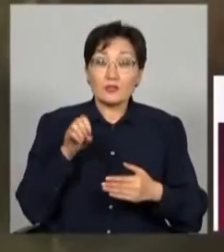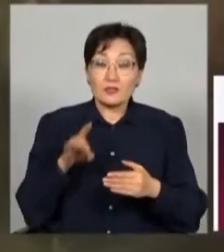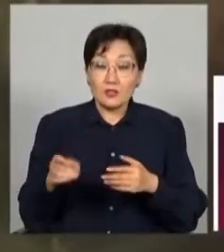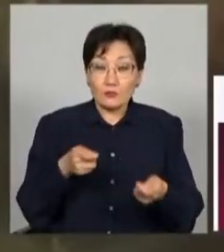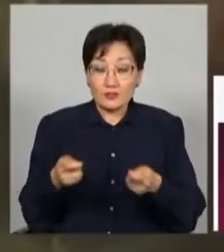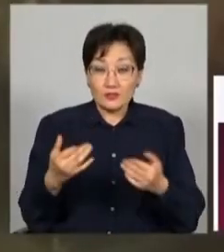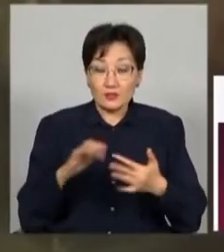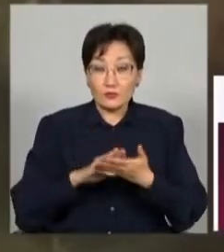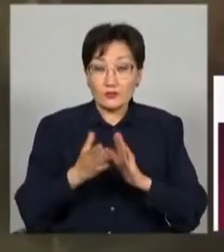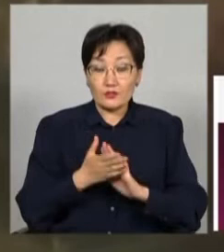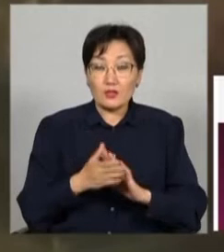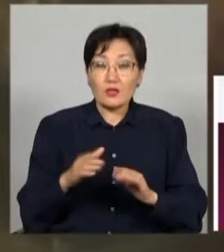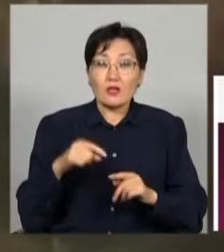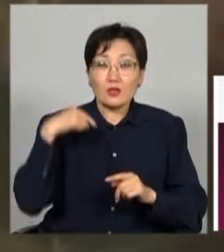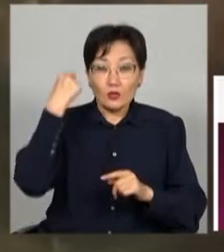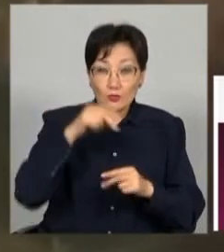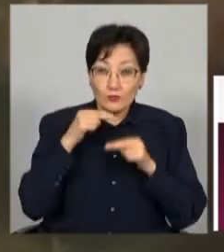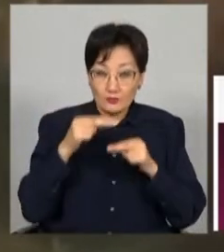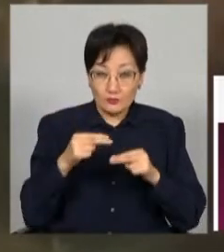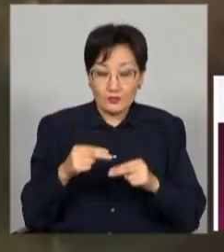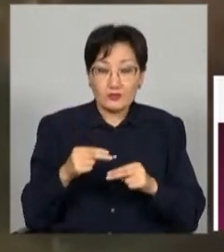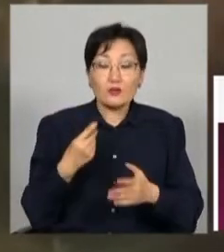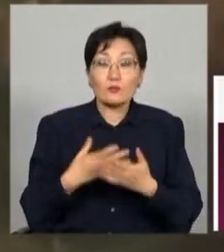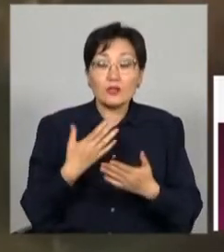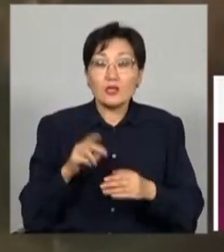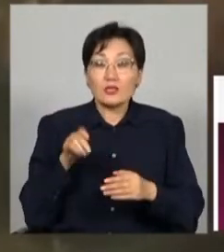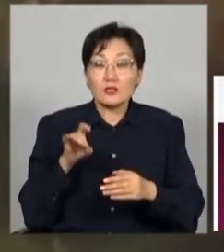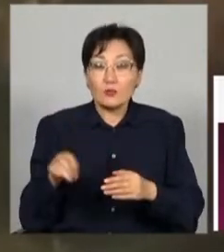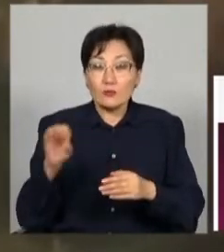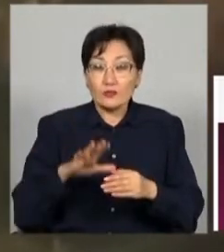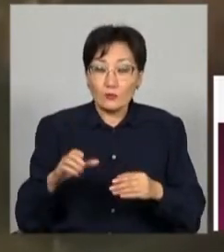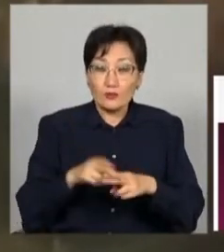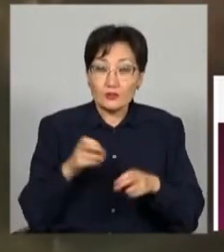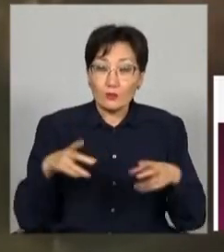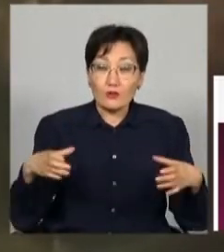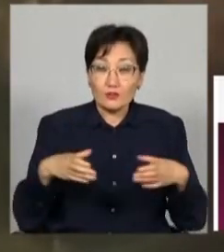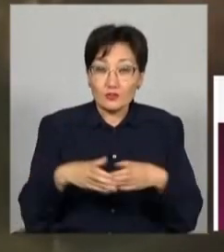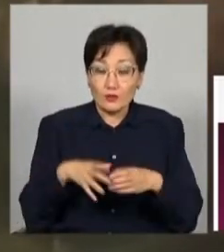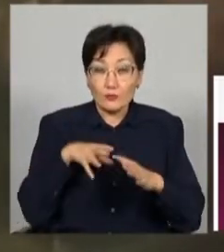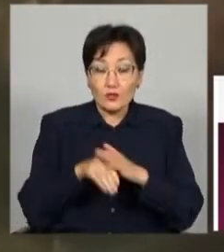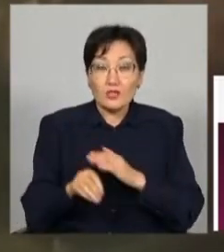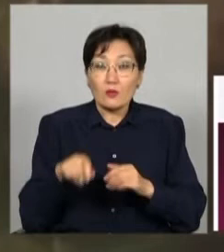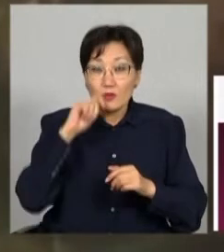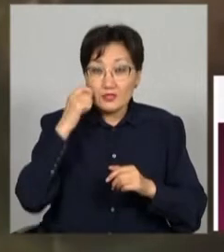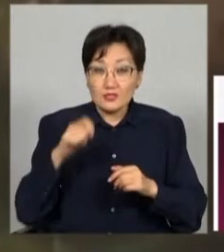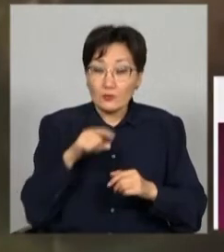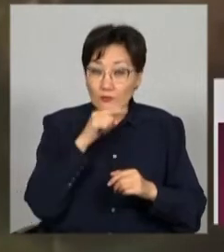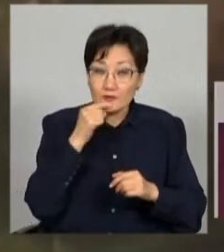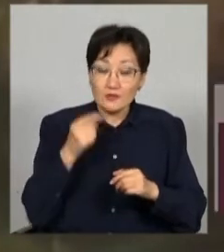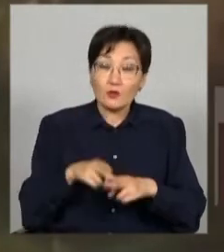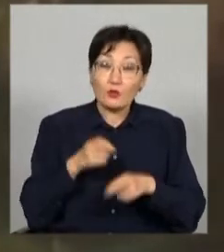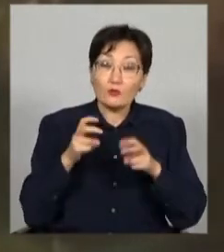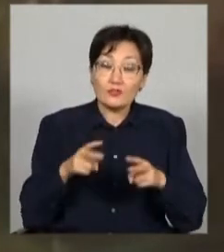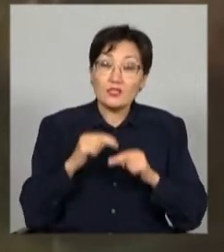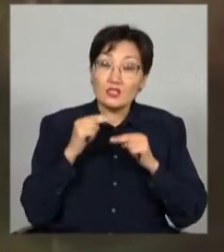басшылығының қазіргі жағдайға жеке көңіл бөлгенін бағалаймыз. Катар жалпы еуропалық қауіпсіздік мүдделерін, соның ішінде Украина мен Ресейдің де